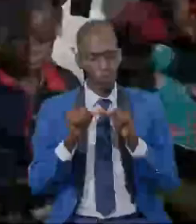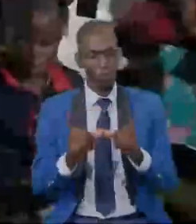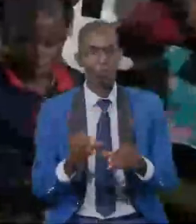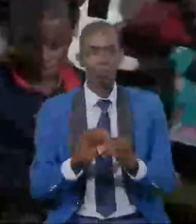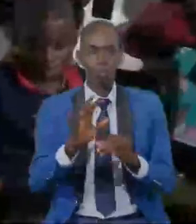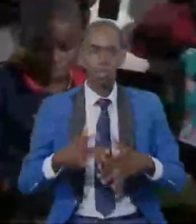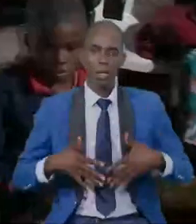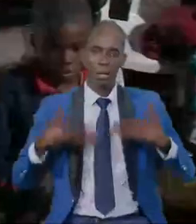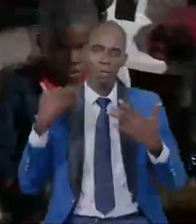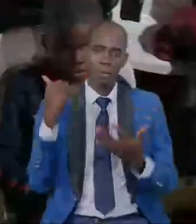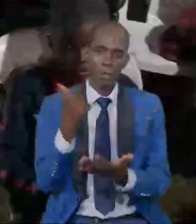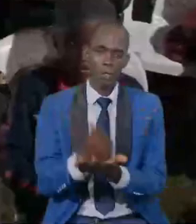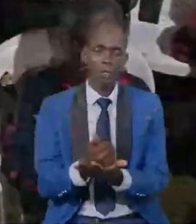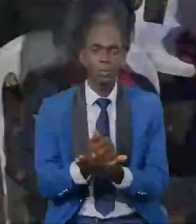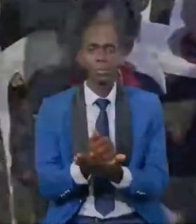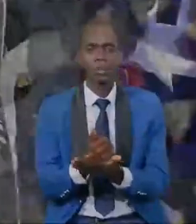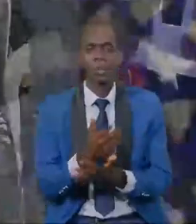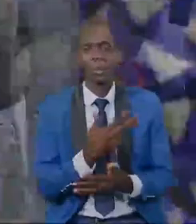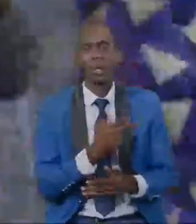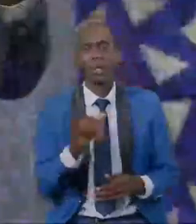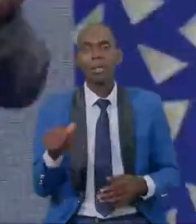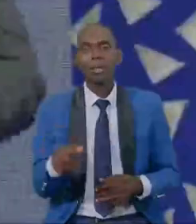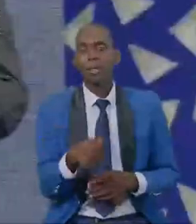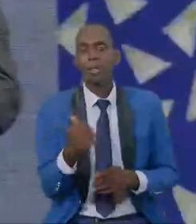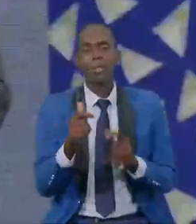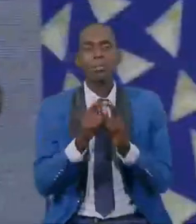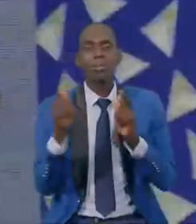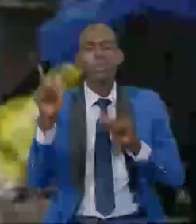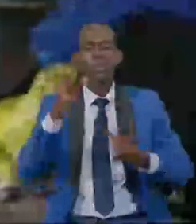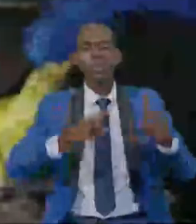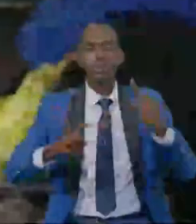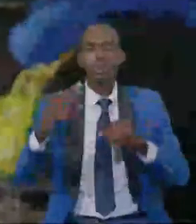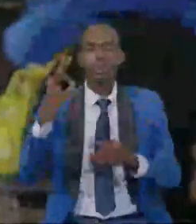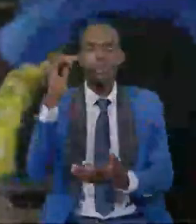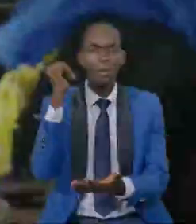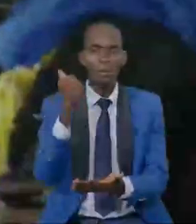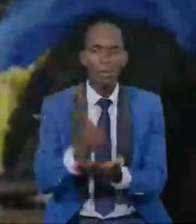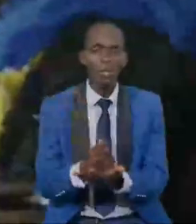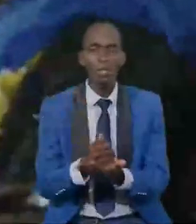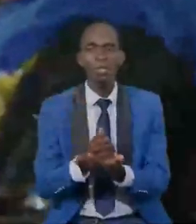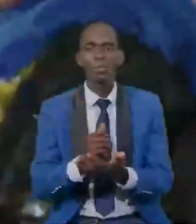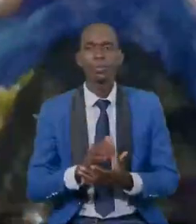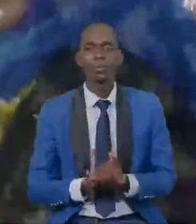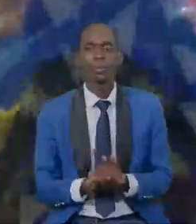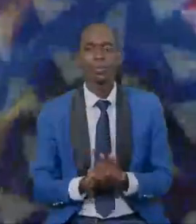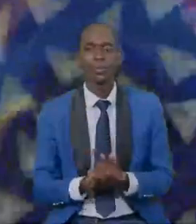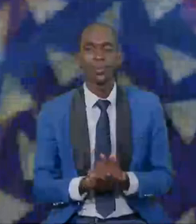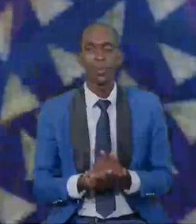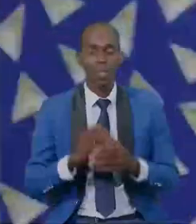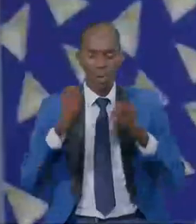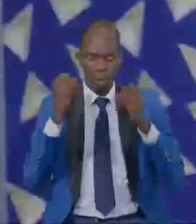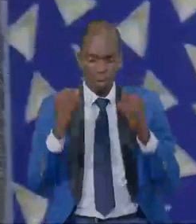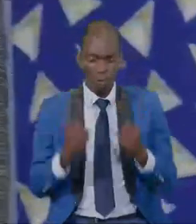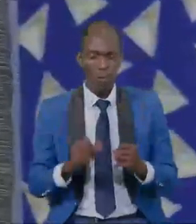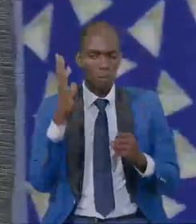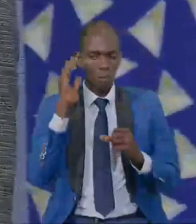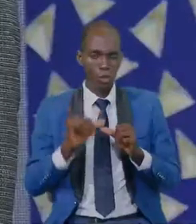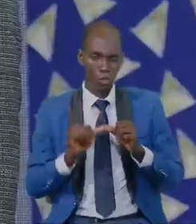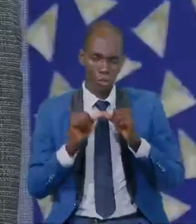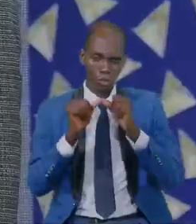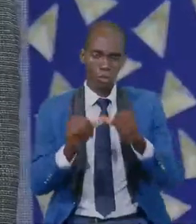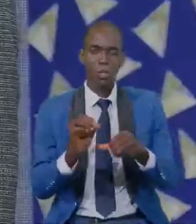pureté continuera dans votre vie. Another amen. Un autre amen. Power will continue in your life.